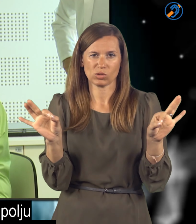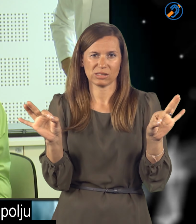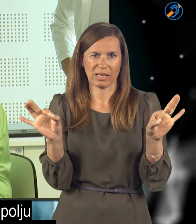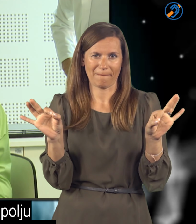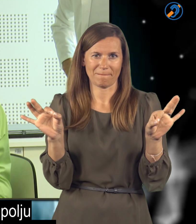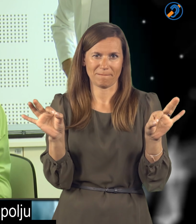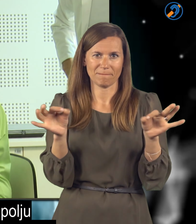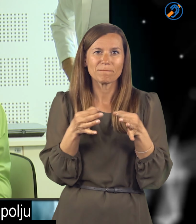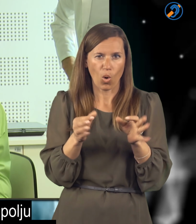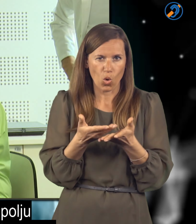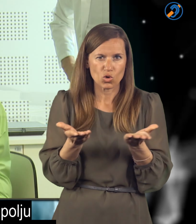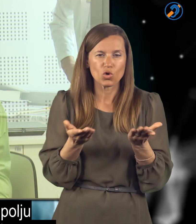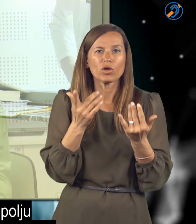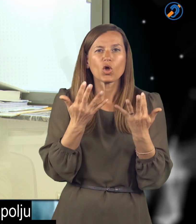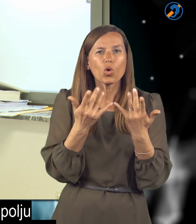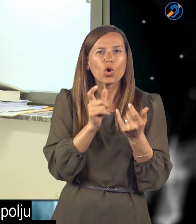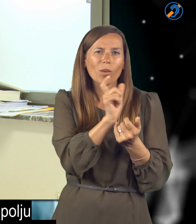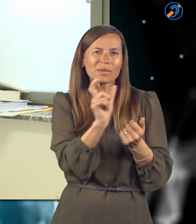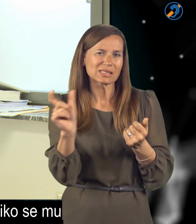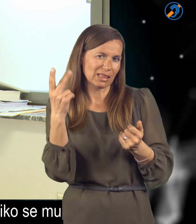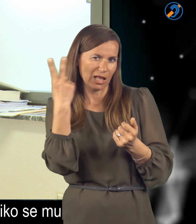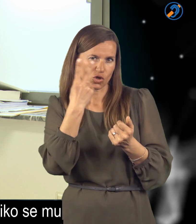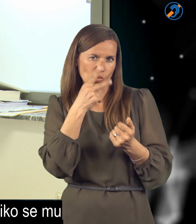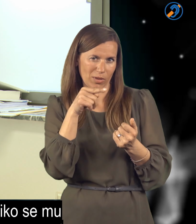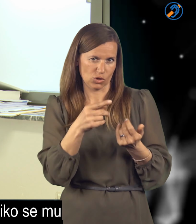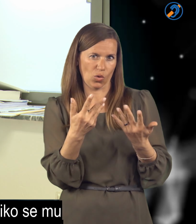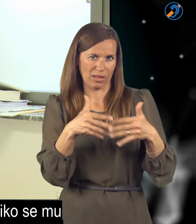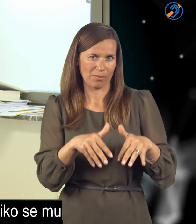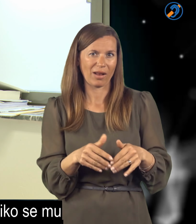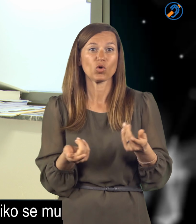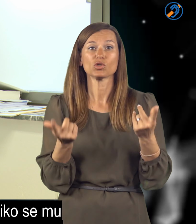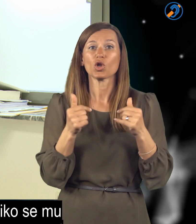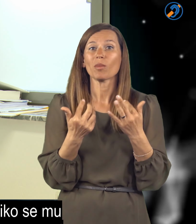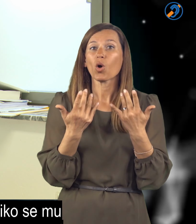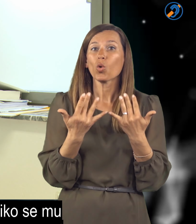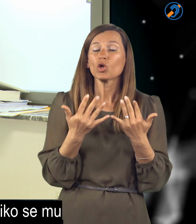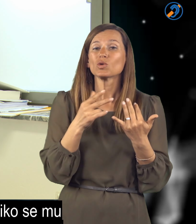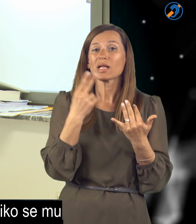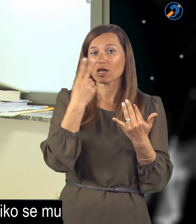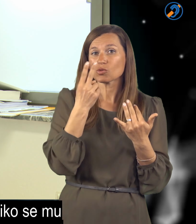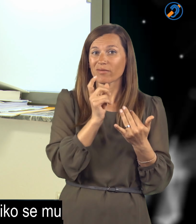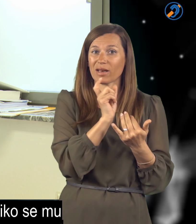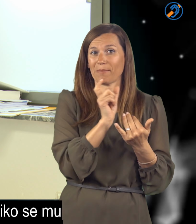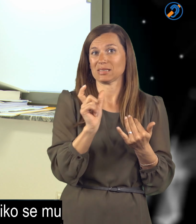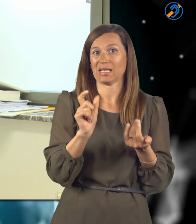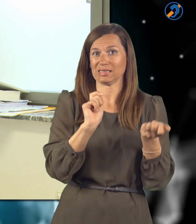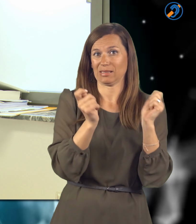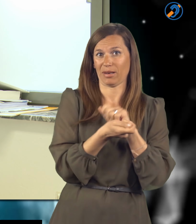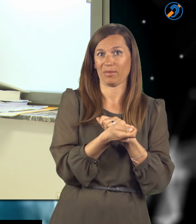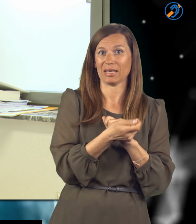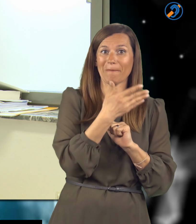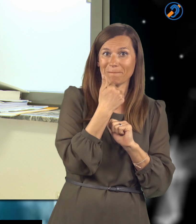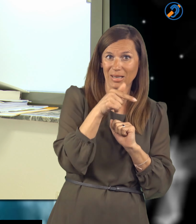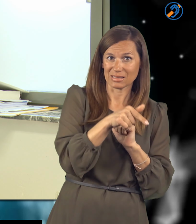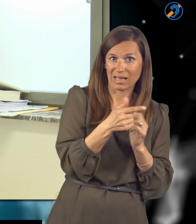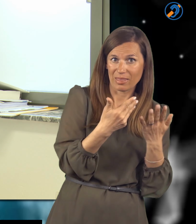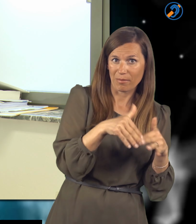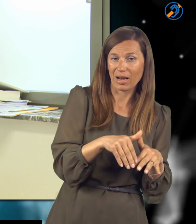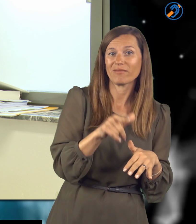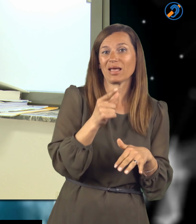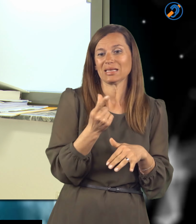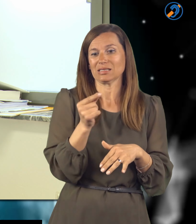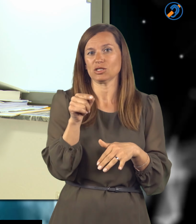prostem polju in pa tudi koliko besed razume s to napravo oziroma koliko se mu razumevanje besed spremeni brez te